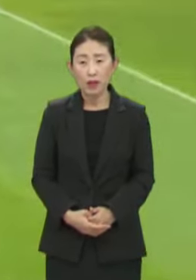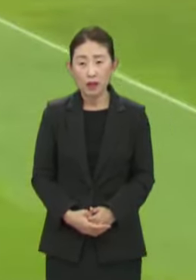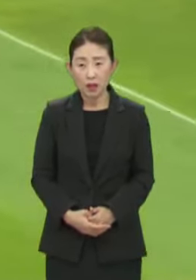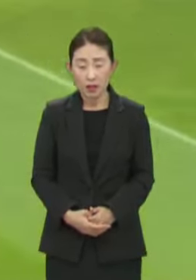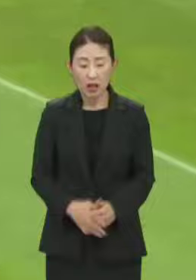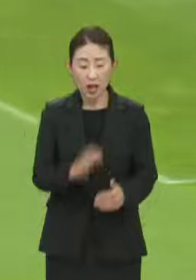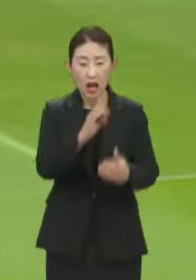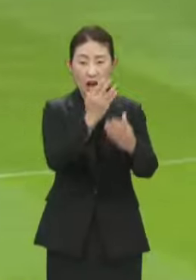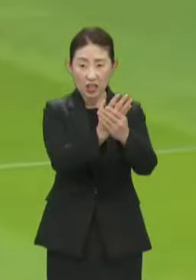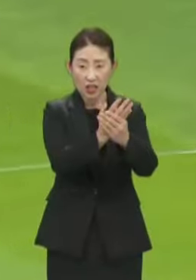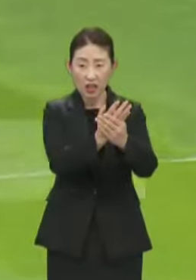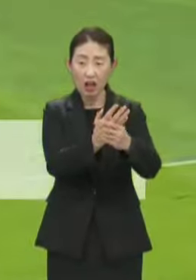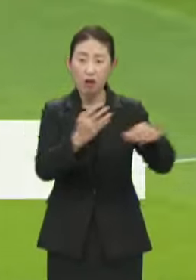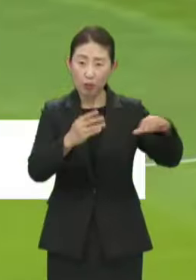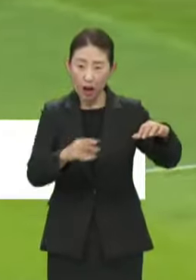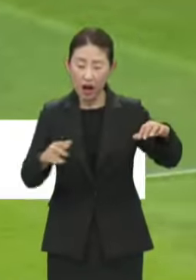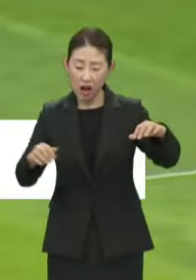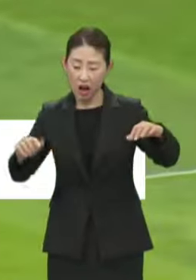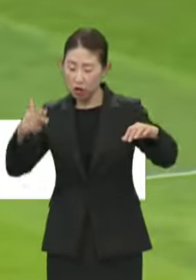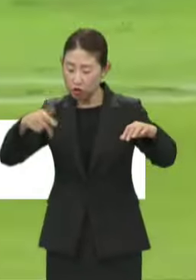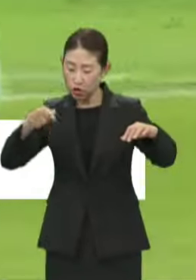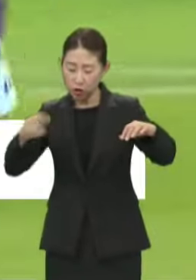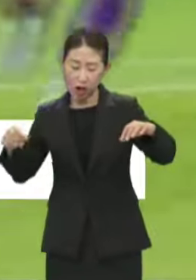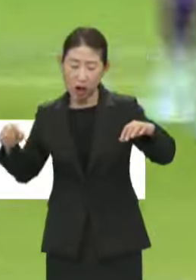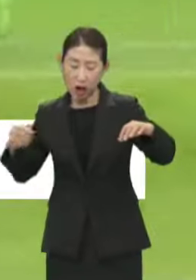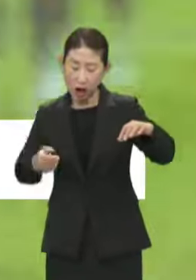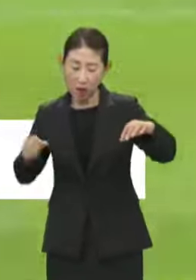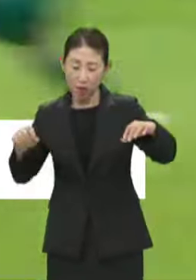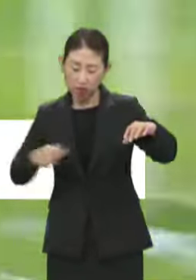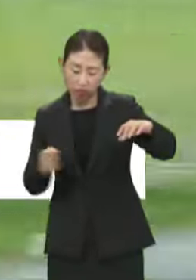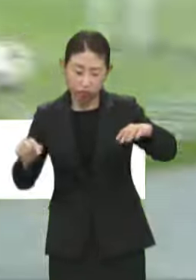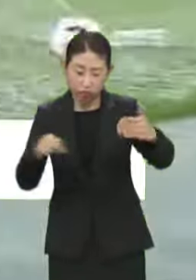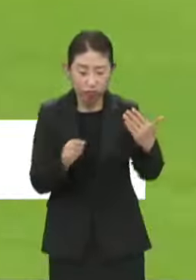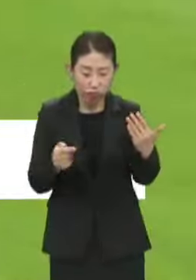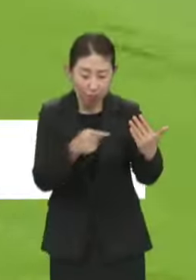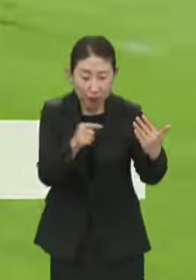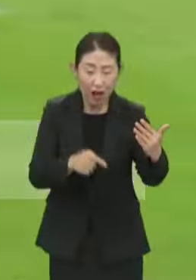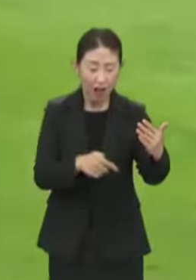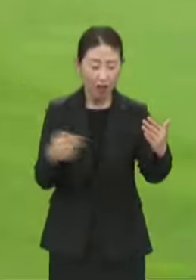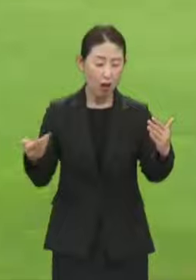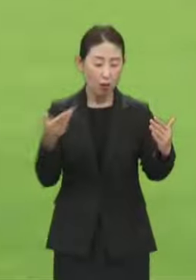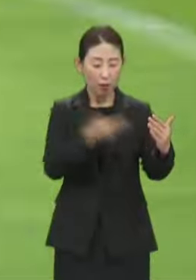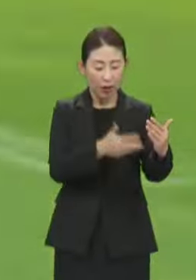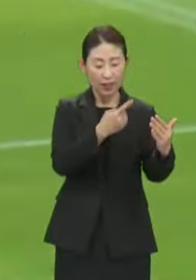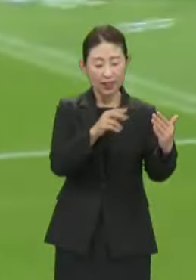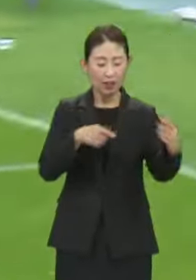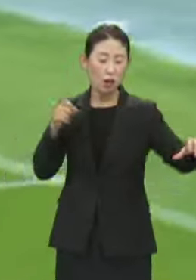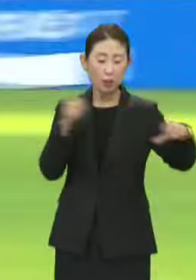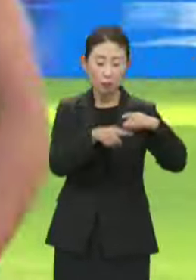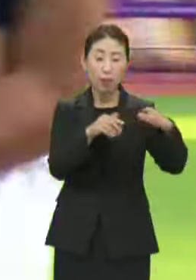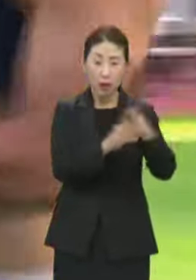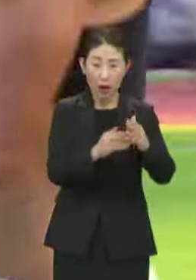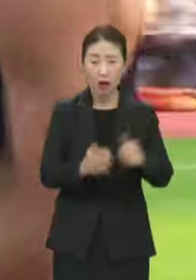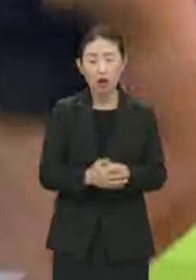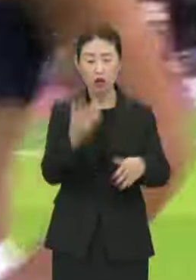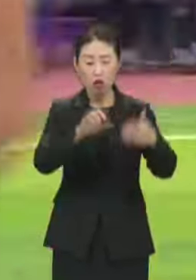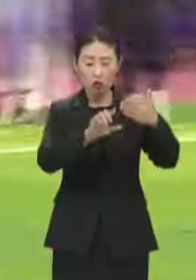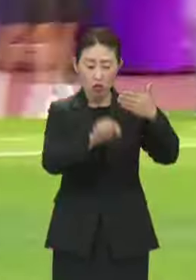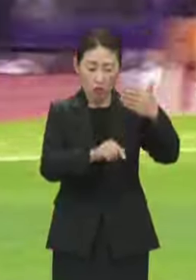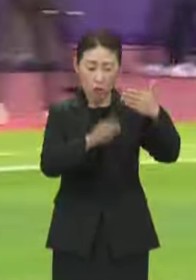주닝요가 안양FC 수비진 사이로 패스를 찔러넣고 데니슨이 침착하게 마무리합니다. 9월 마지막 주,